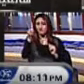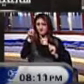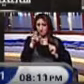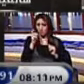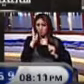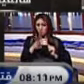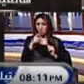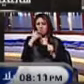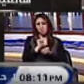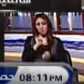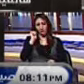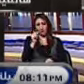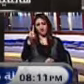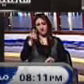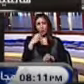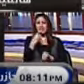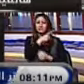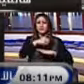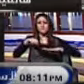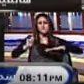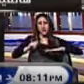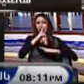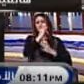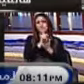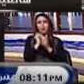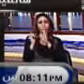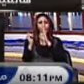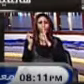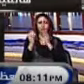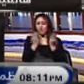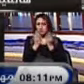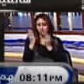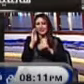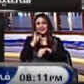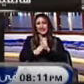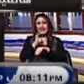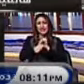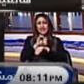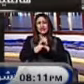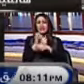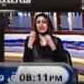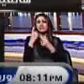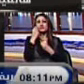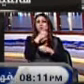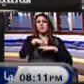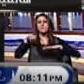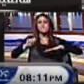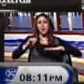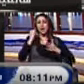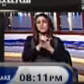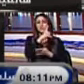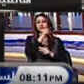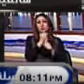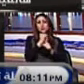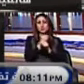الحبس وحسب تقديرها بالنسبه لقراءه الاوراق وما فيها من ادله، فدي حضرتك مش من سلطه حد غير الجهه التي تقوم